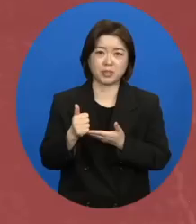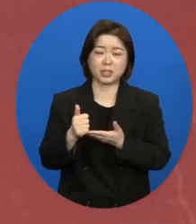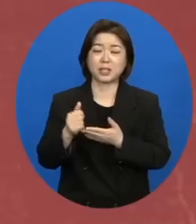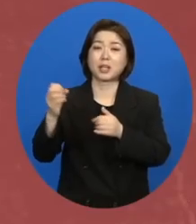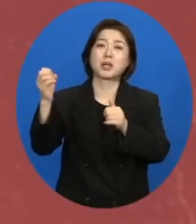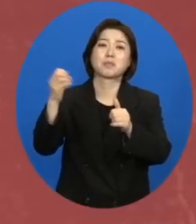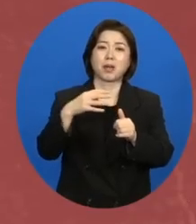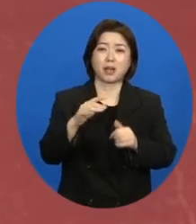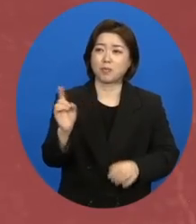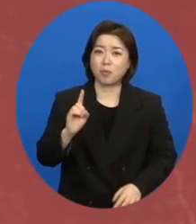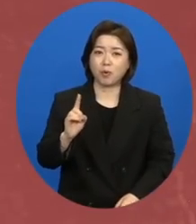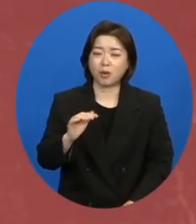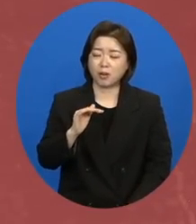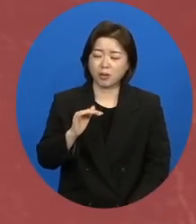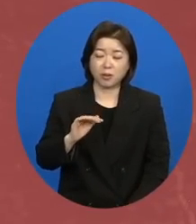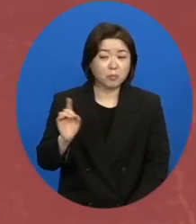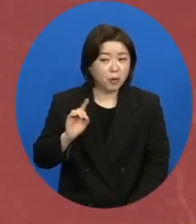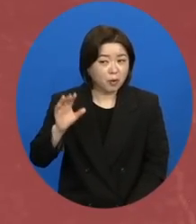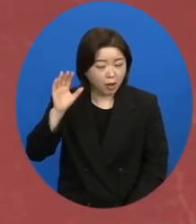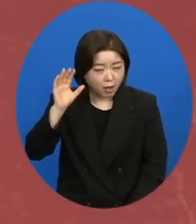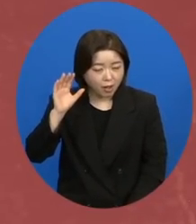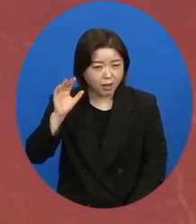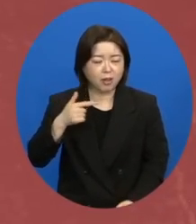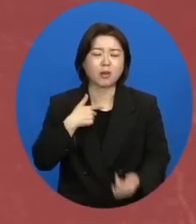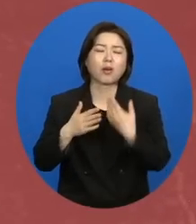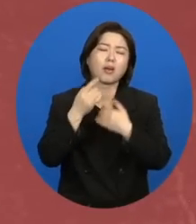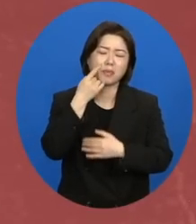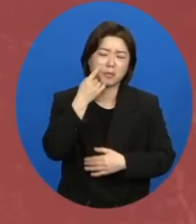뭐라고 말하는지 몰라도 겪어보세요.